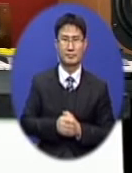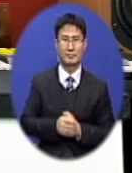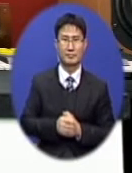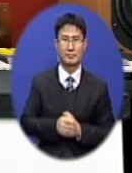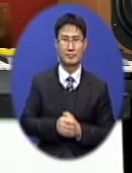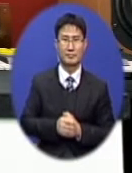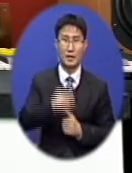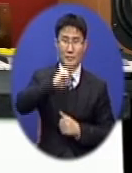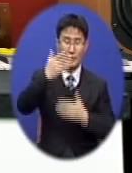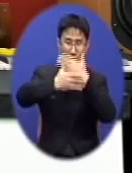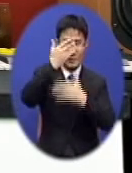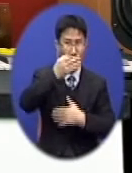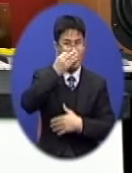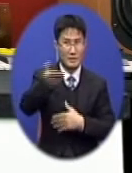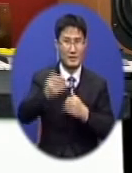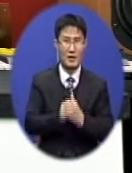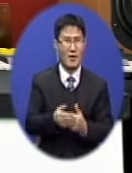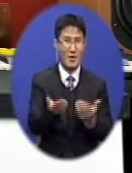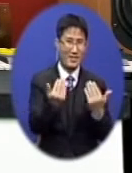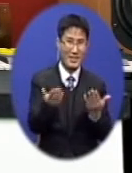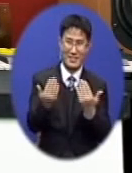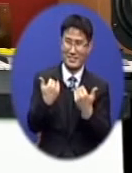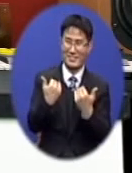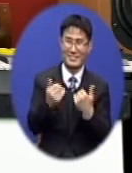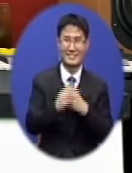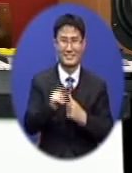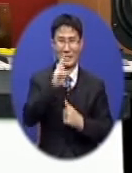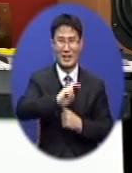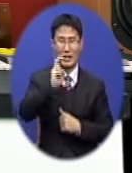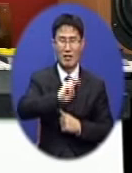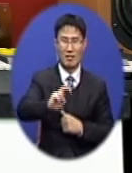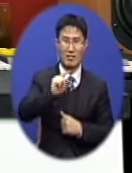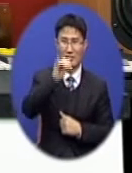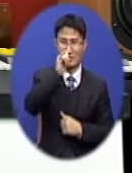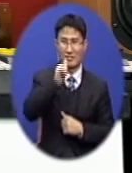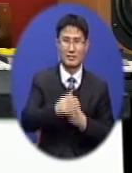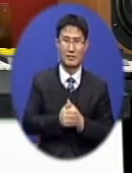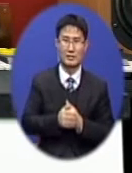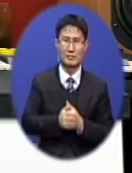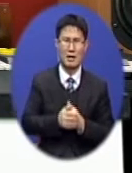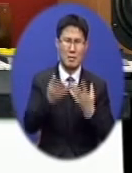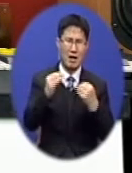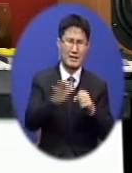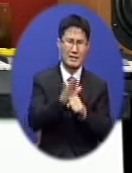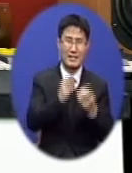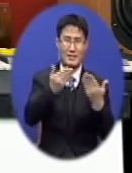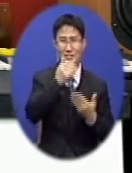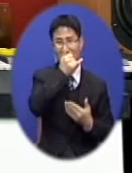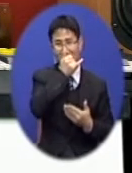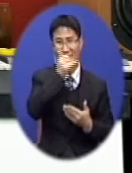하나 한편 볼 텐데요. 네. 오세요 라는 노래로 내서 많은 네. 사랑을 받고